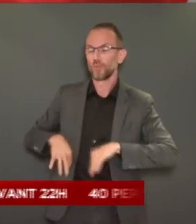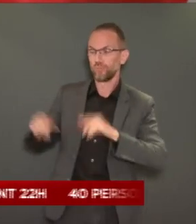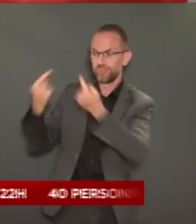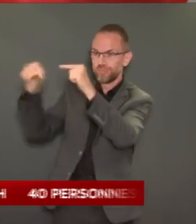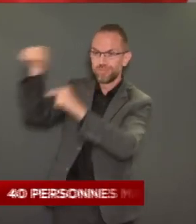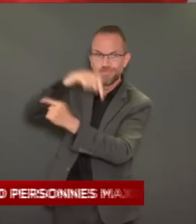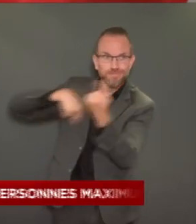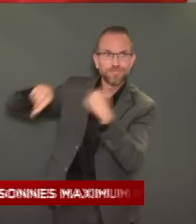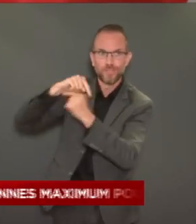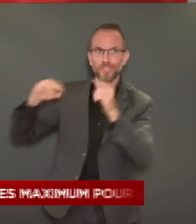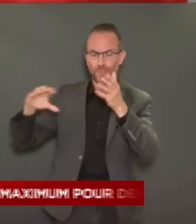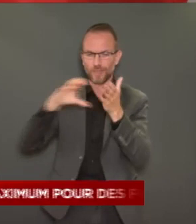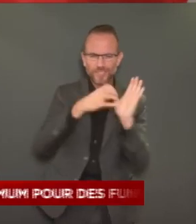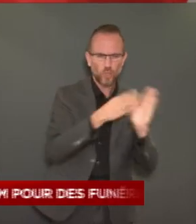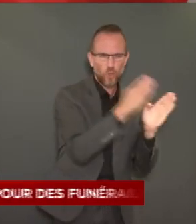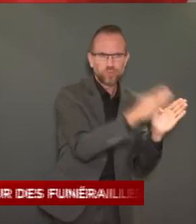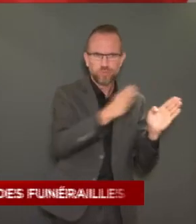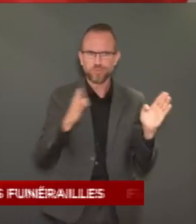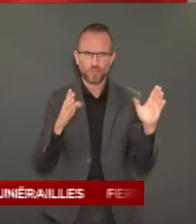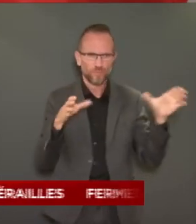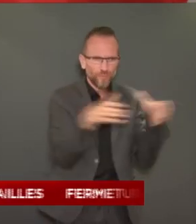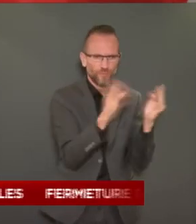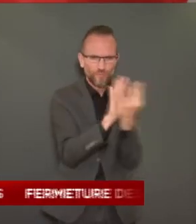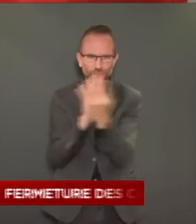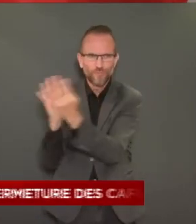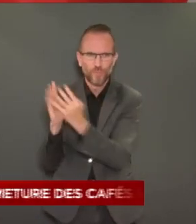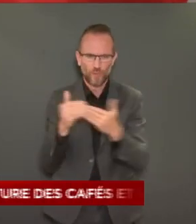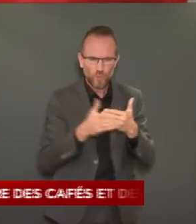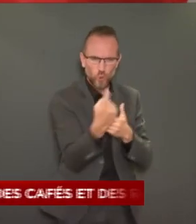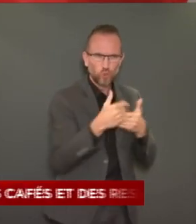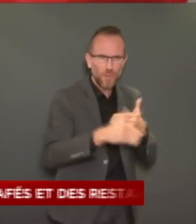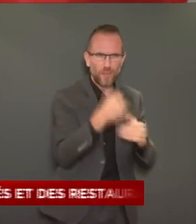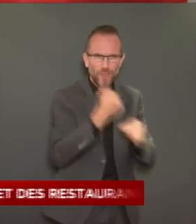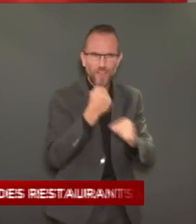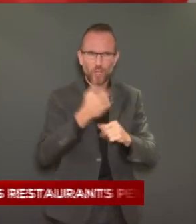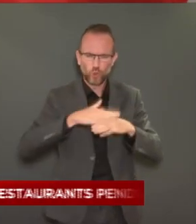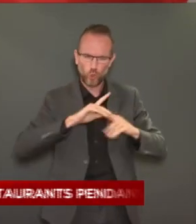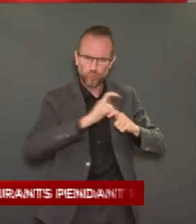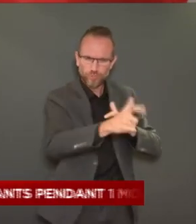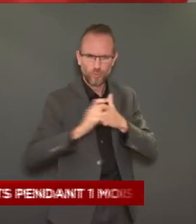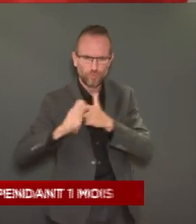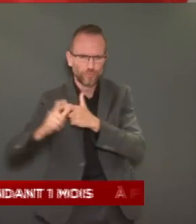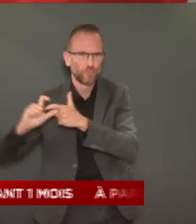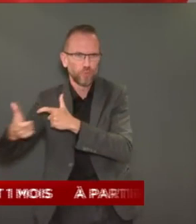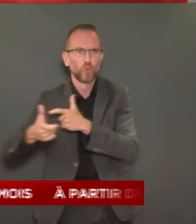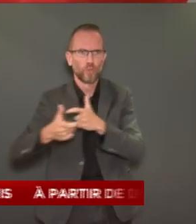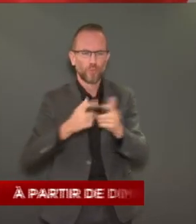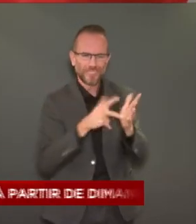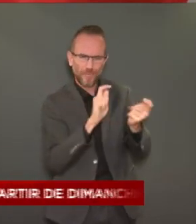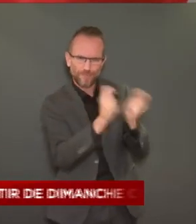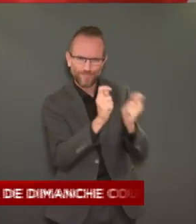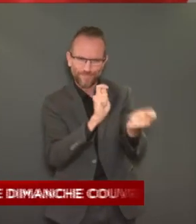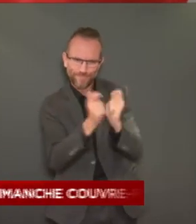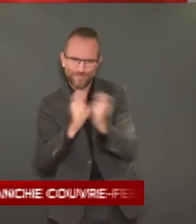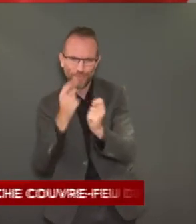travailler pendant 1 semaine pour mettre au point tous les protocoles. Et pendant cette semaine, c'est-à-dire